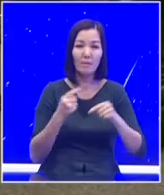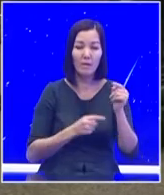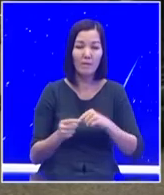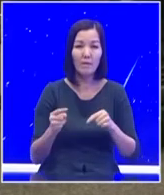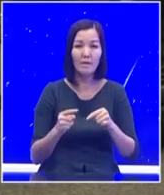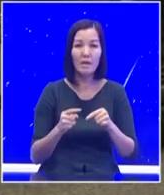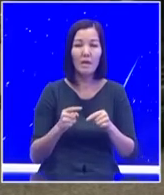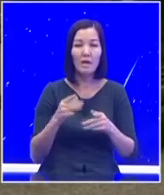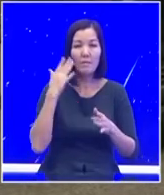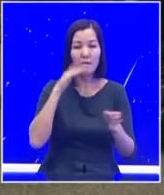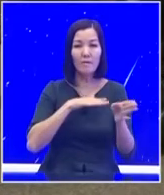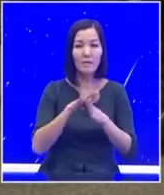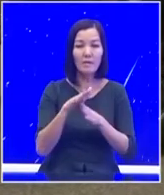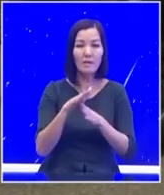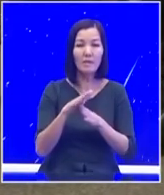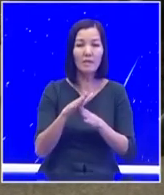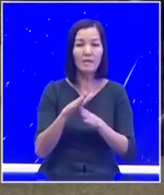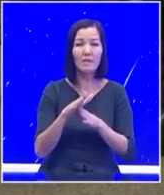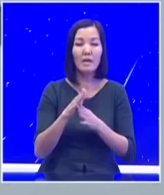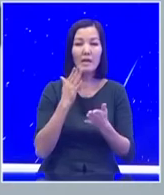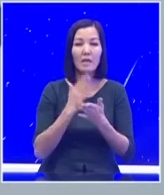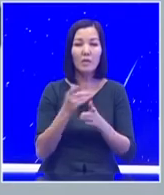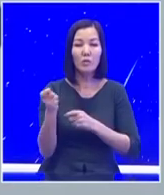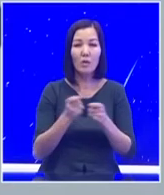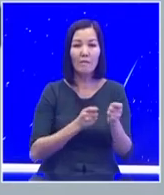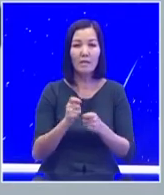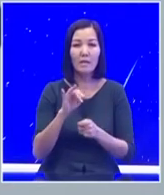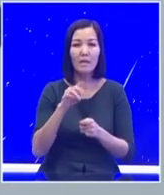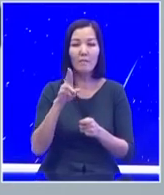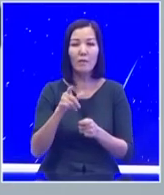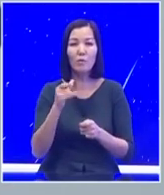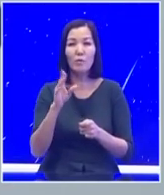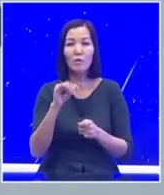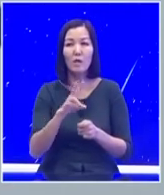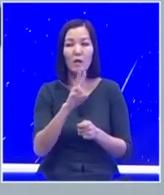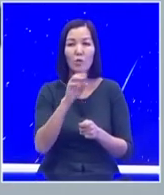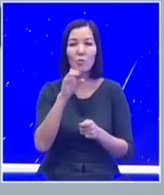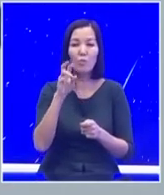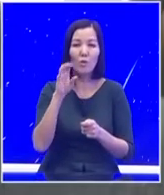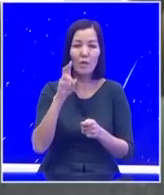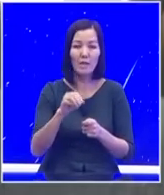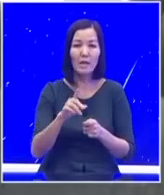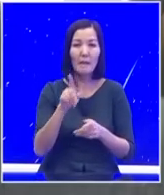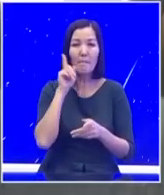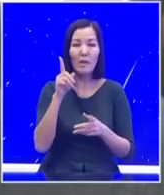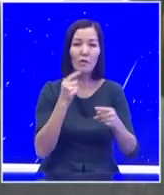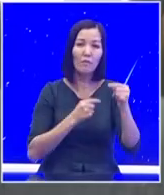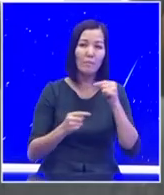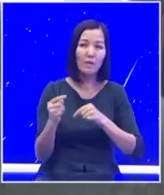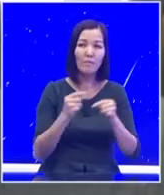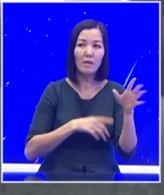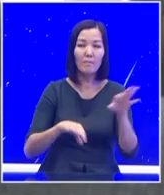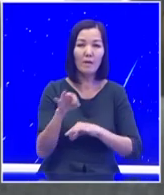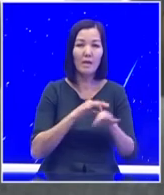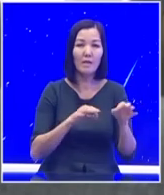Живым воплощением примера для соотечественников является руководитель ИП «Гульсар» Нурбулат Карабасов. Со слов молодого предпринимателя, проект